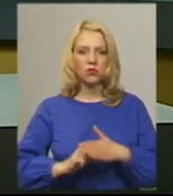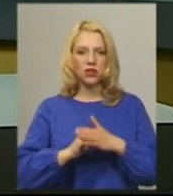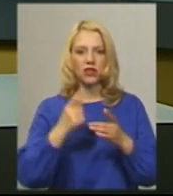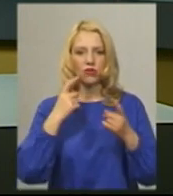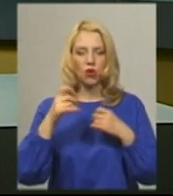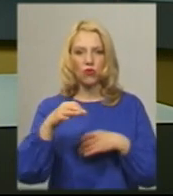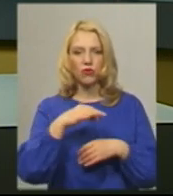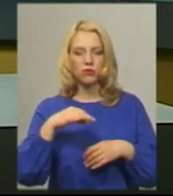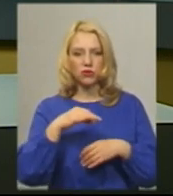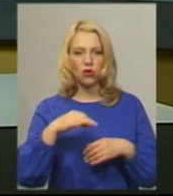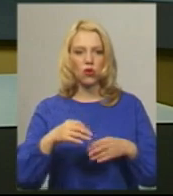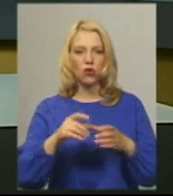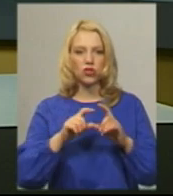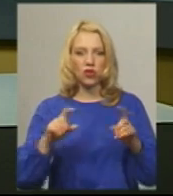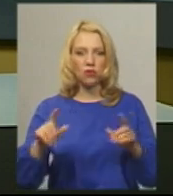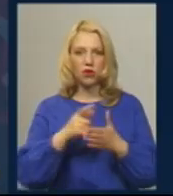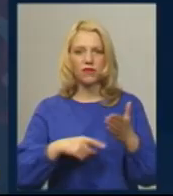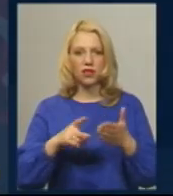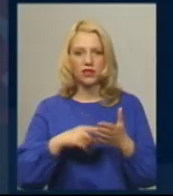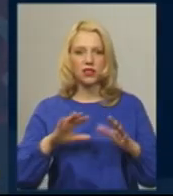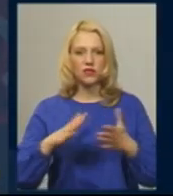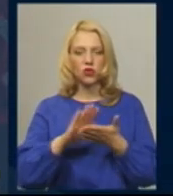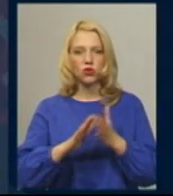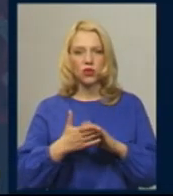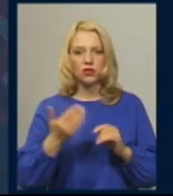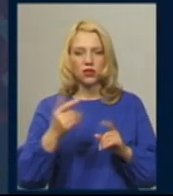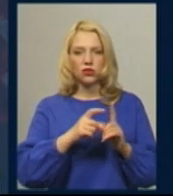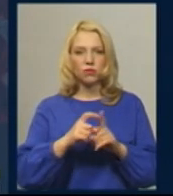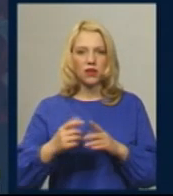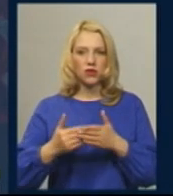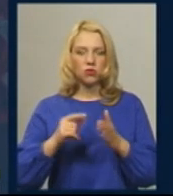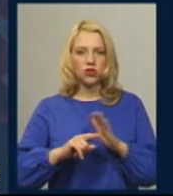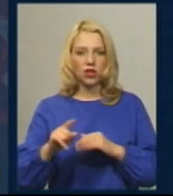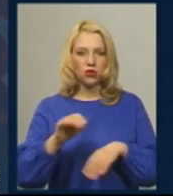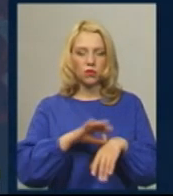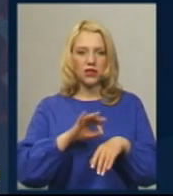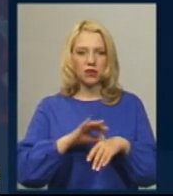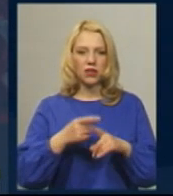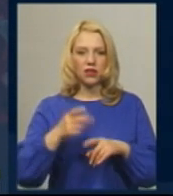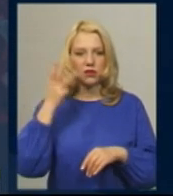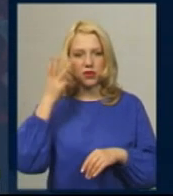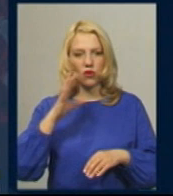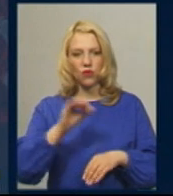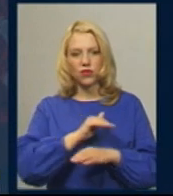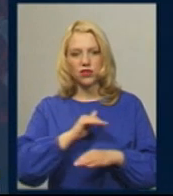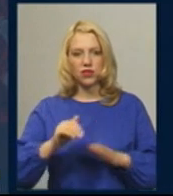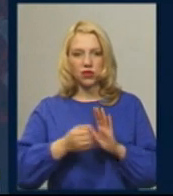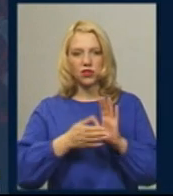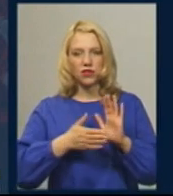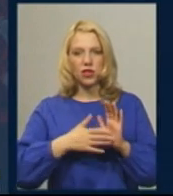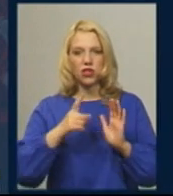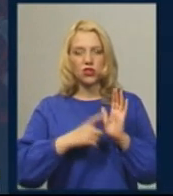обласного штабу з ліквідації надзвичайної ситуації. За її словами, від початку пандемії на Хмельниччині офіційно зареєстровано